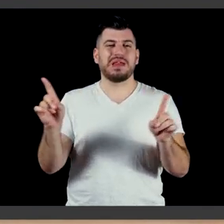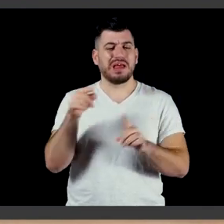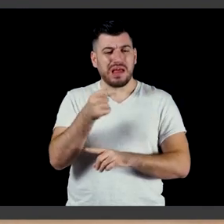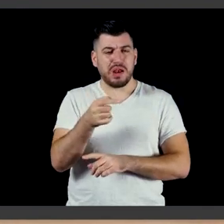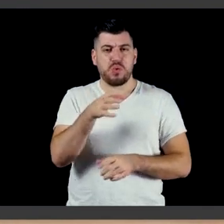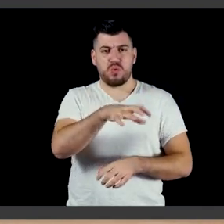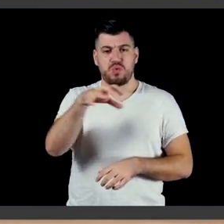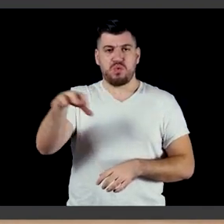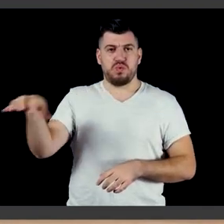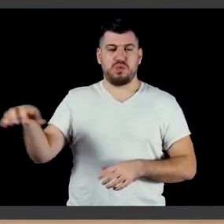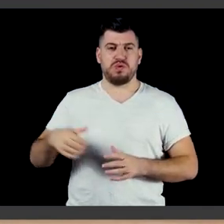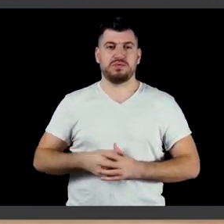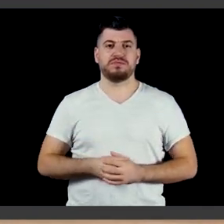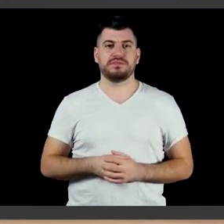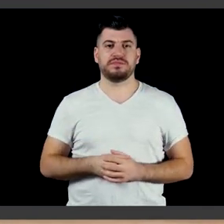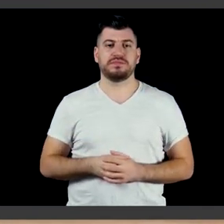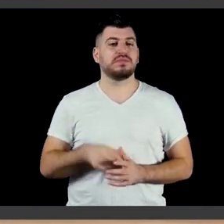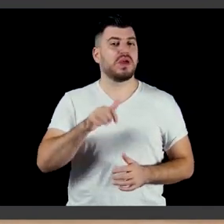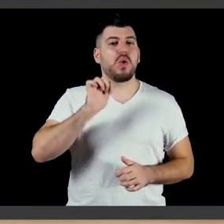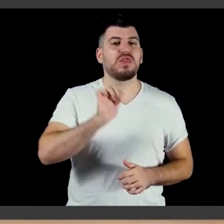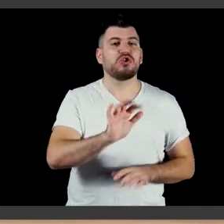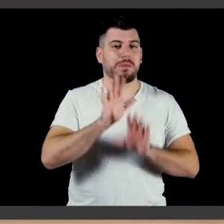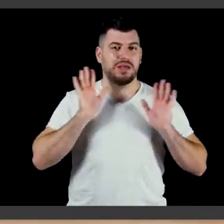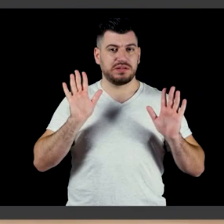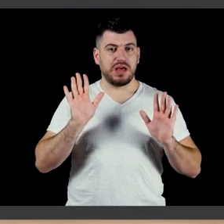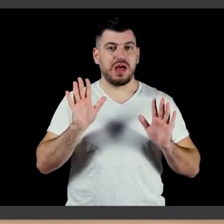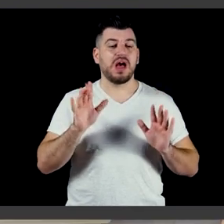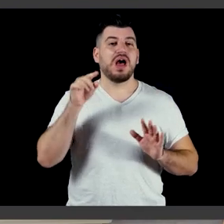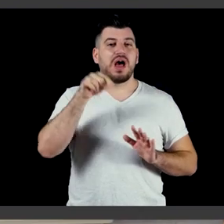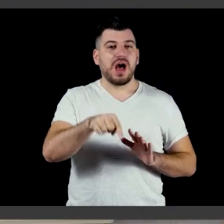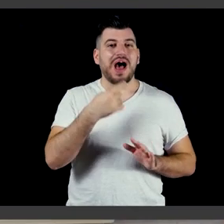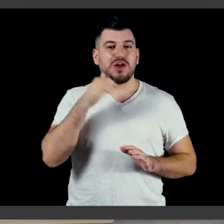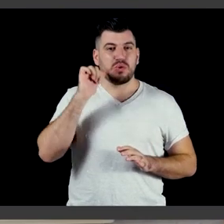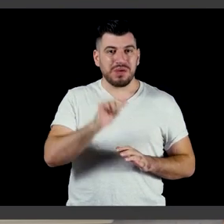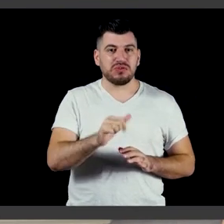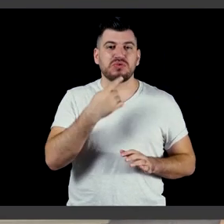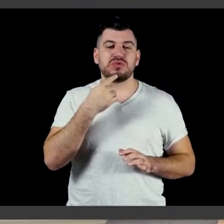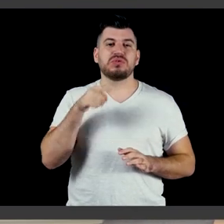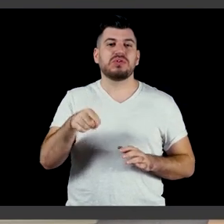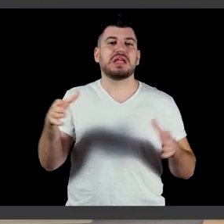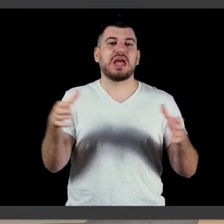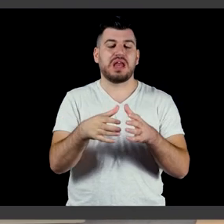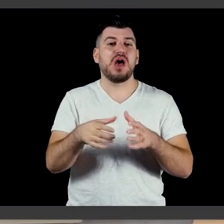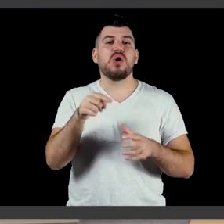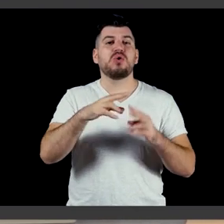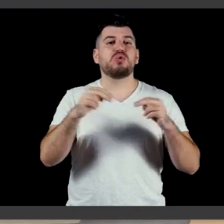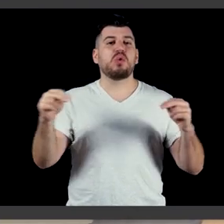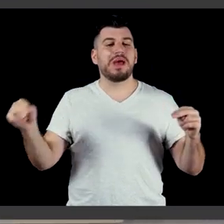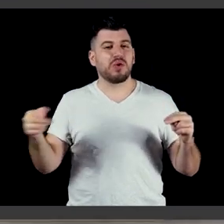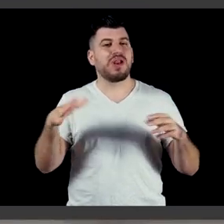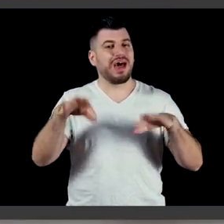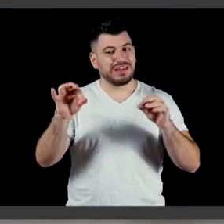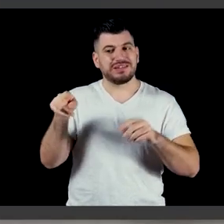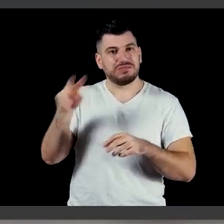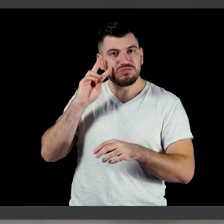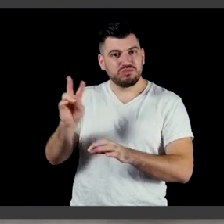Χωρίς να το πιέζω, ίσα-ίσα, το βλέπετε, 4. Δεν το πίεσα, άμα το πιέσω, ο κιμάς μου θα γίνει ένα και είναι κάτι που δεν